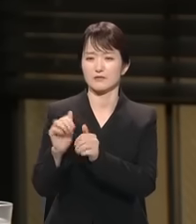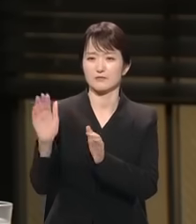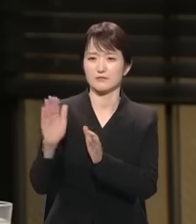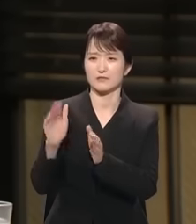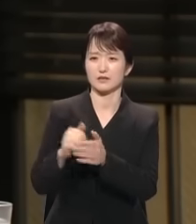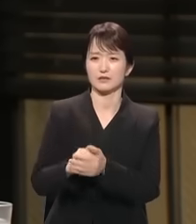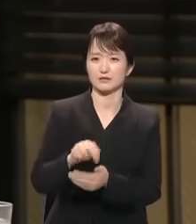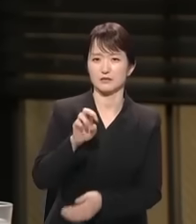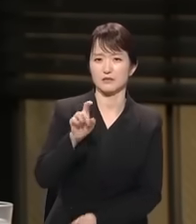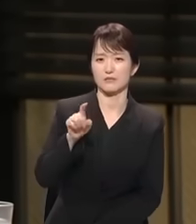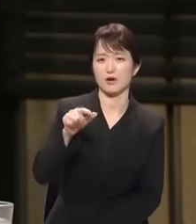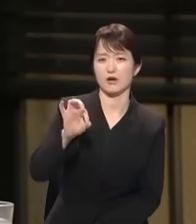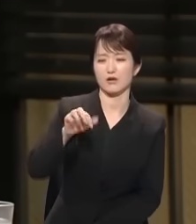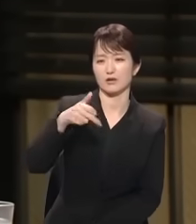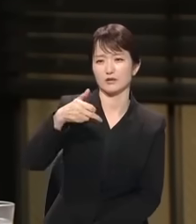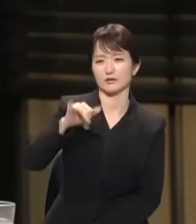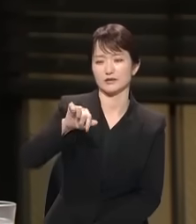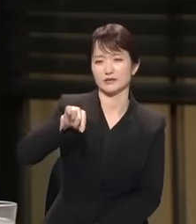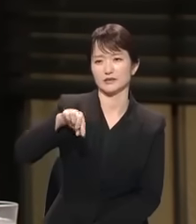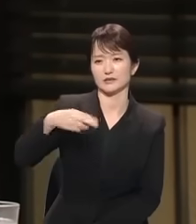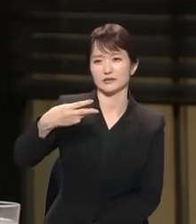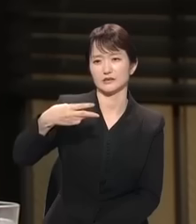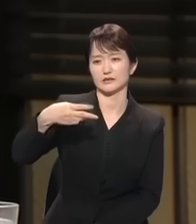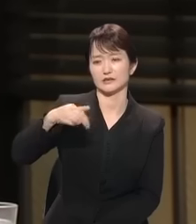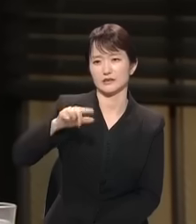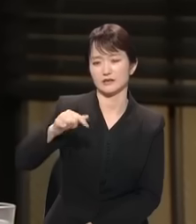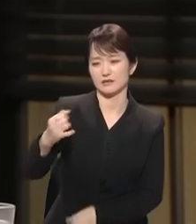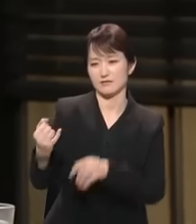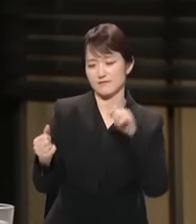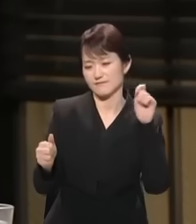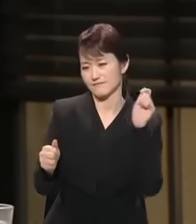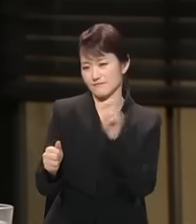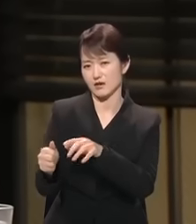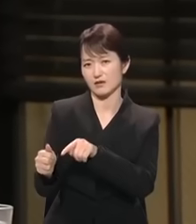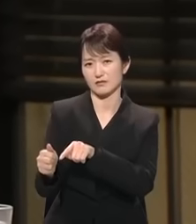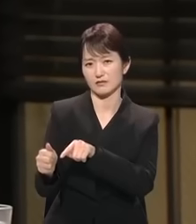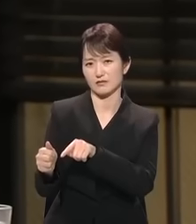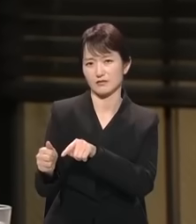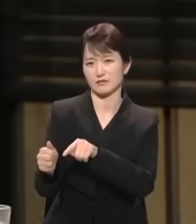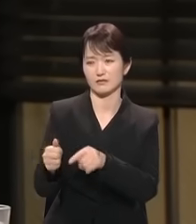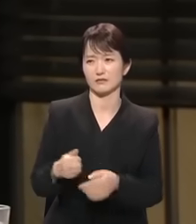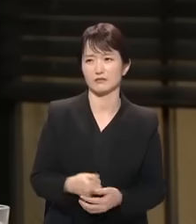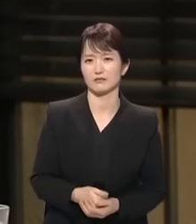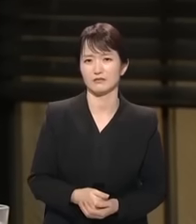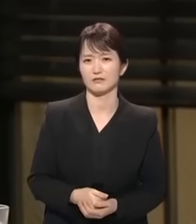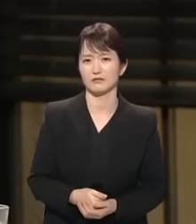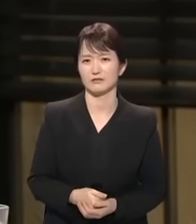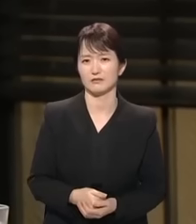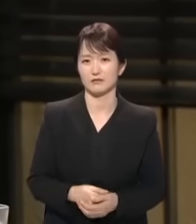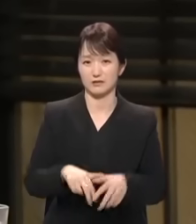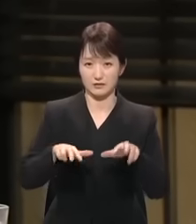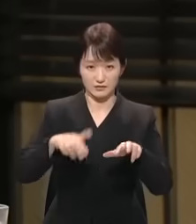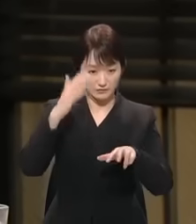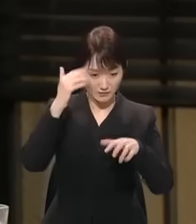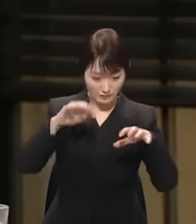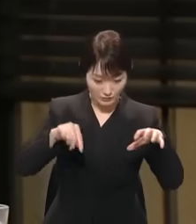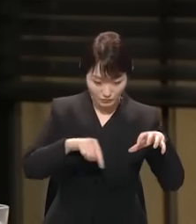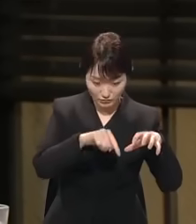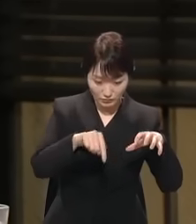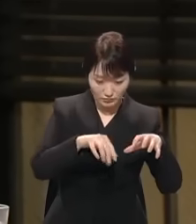같은 흉기로 위협을 하거나 폭행을 가했다고 하니까 이게 진짜 지금 현재 대한민국에서 벌어진